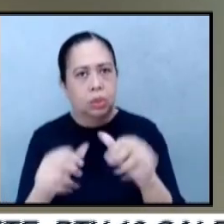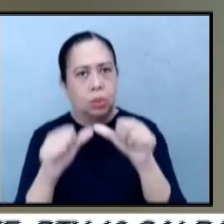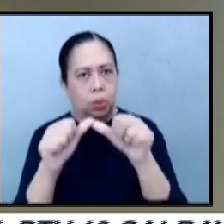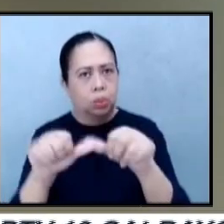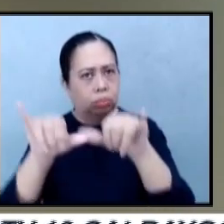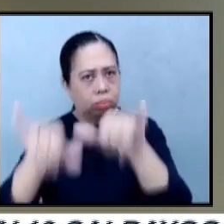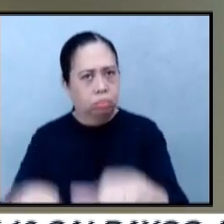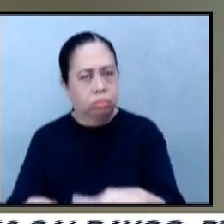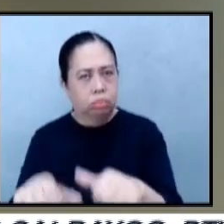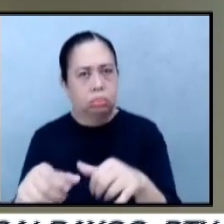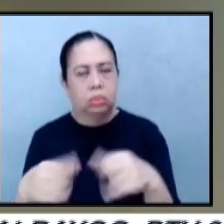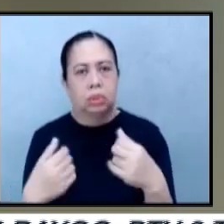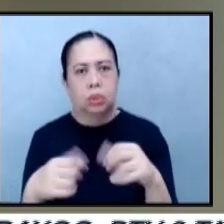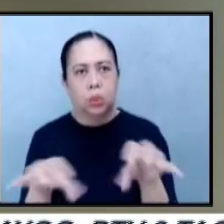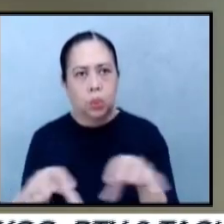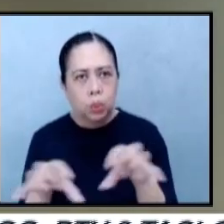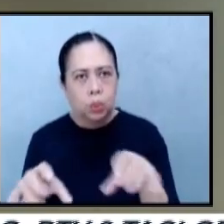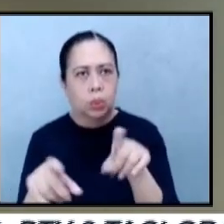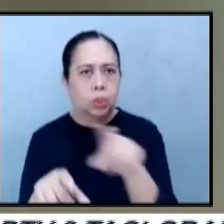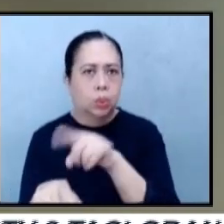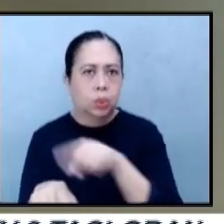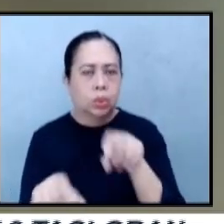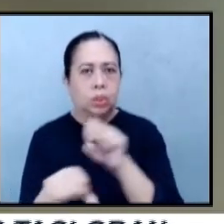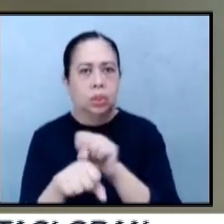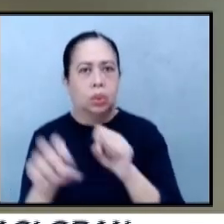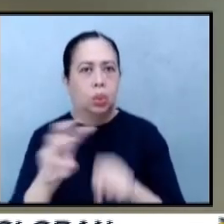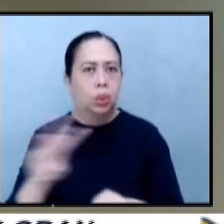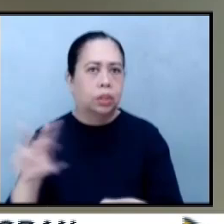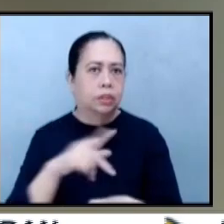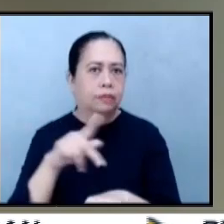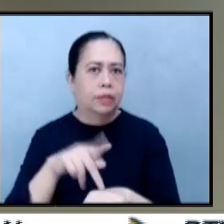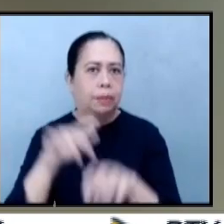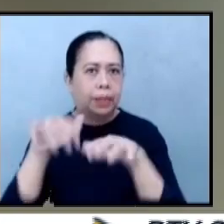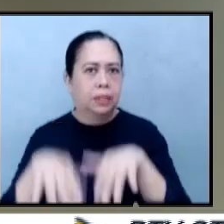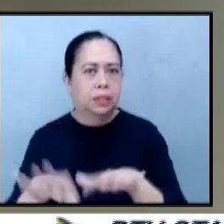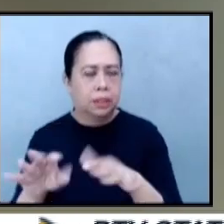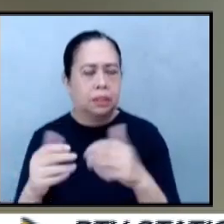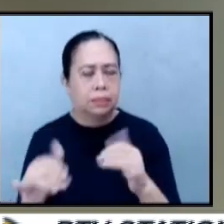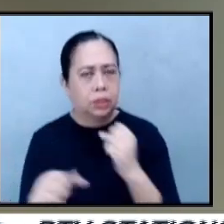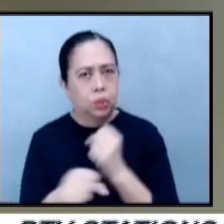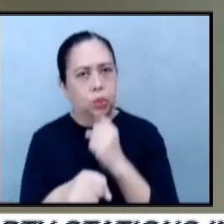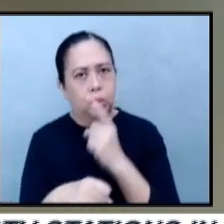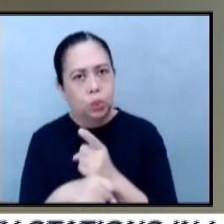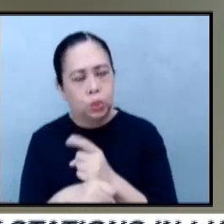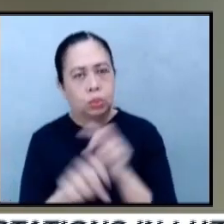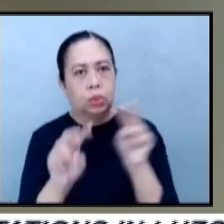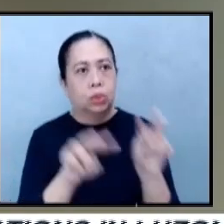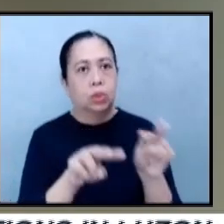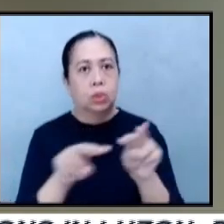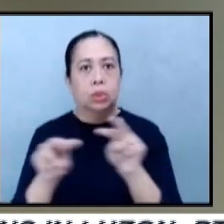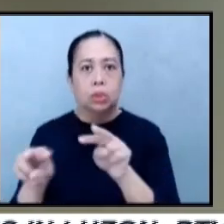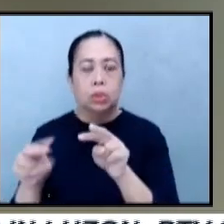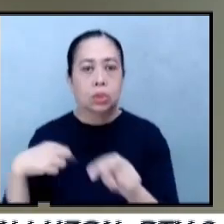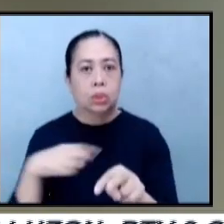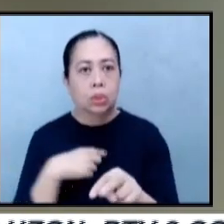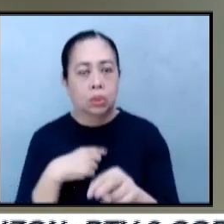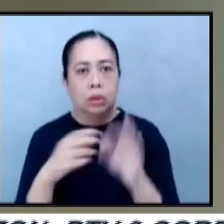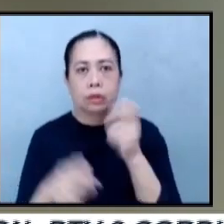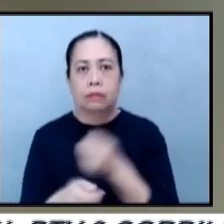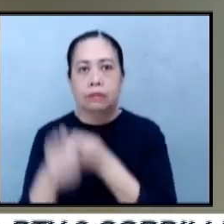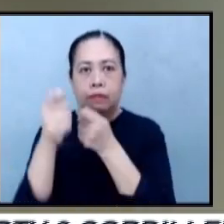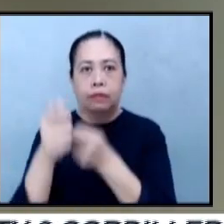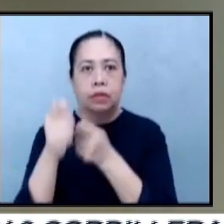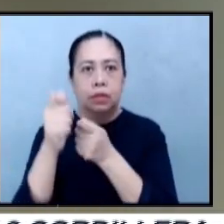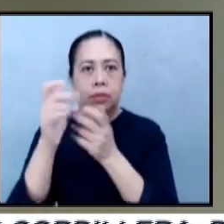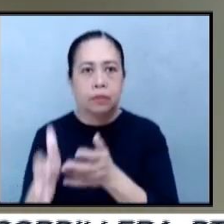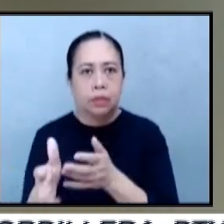fishing activities in the West Philippine Sea. Still ensure, no, na we can be able to monitor ang ating mga mangingisdang Pilipino kapag naglalayag